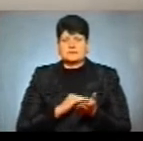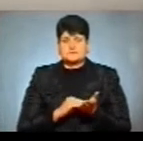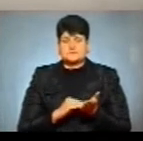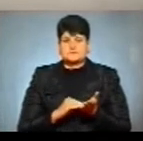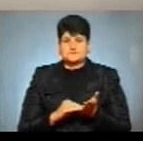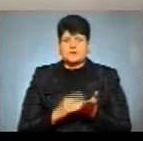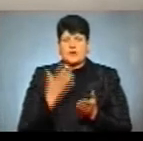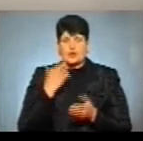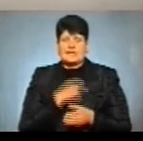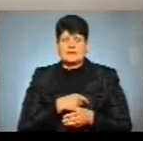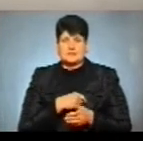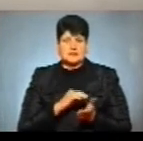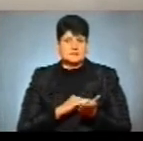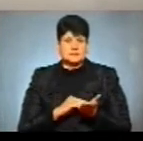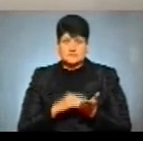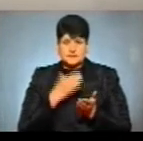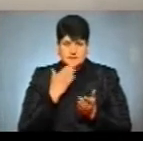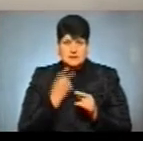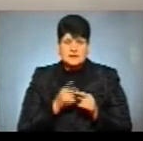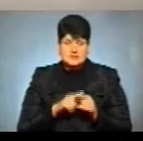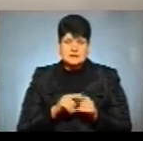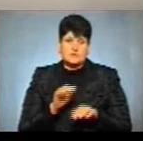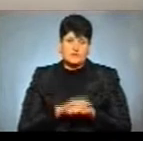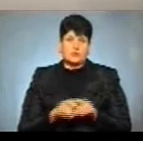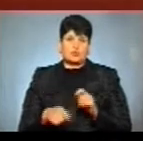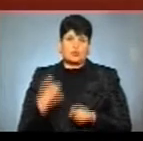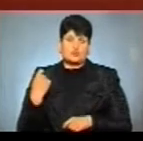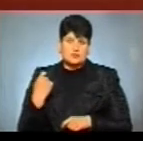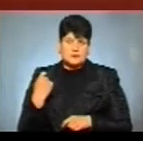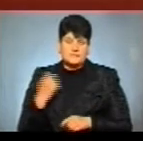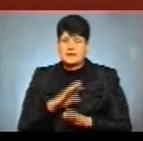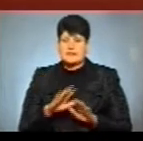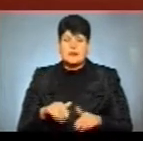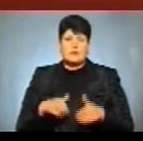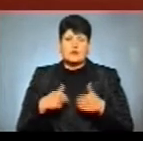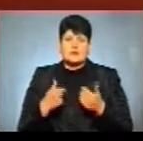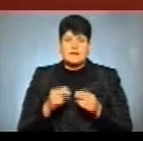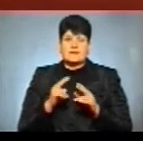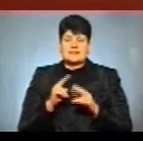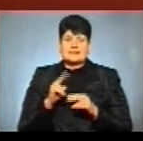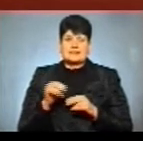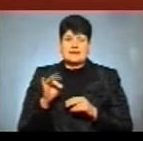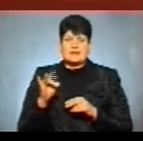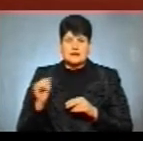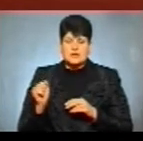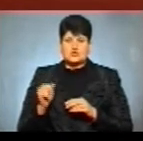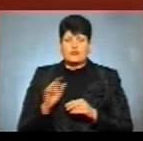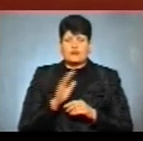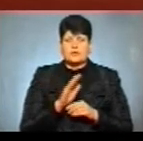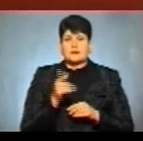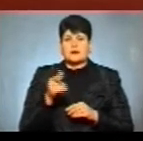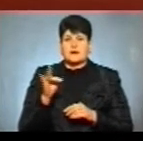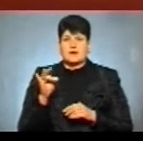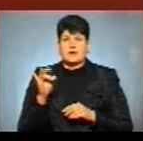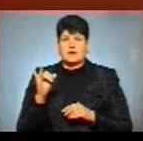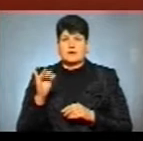декларувати. Коли депутат не декларує нерухомість, це теж є по факту порушенням. І не подав декларацію Володимир Гринда. Нагадаю,